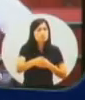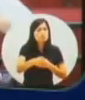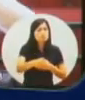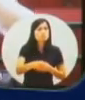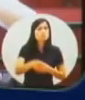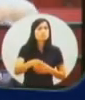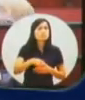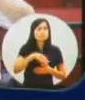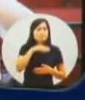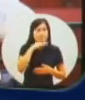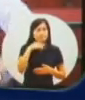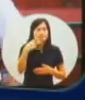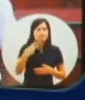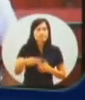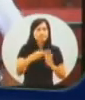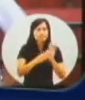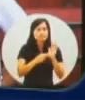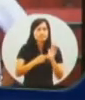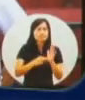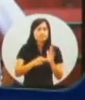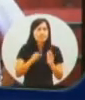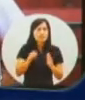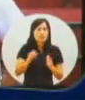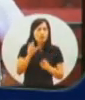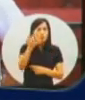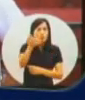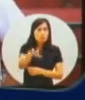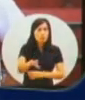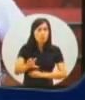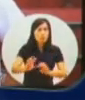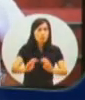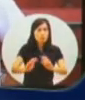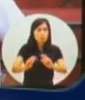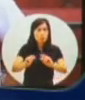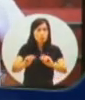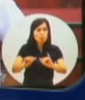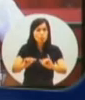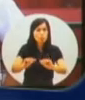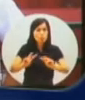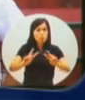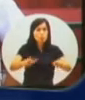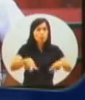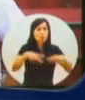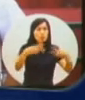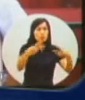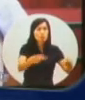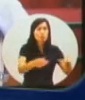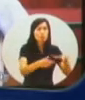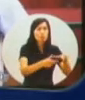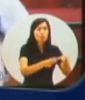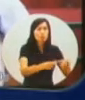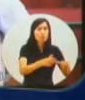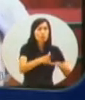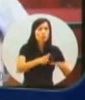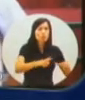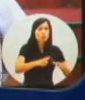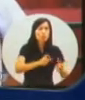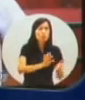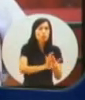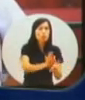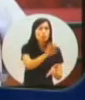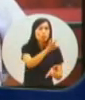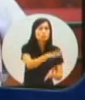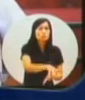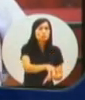段20号地号，当初投标者是向这种土地旁紧邻的是公园用地，因此呢才会